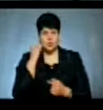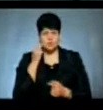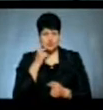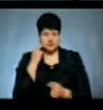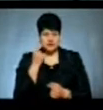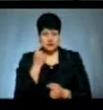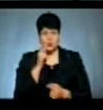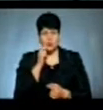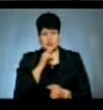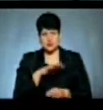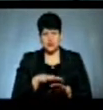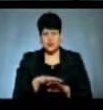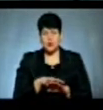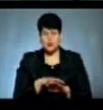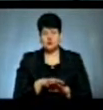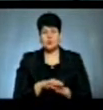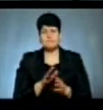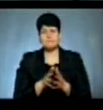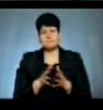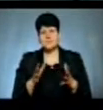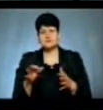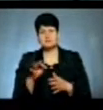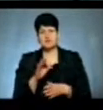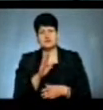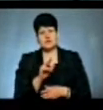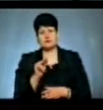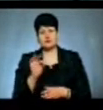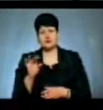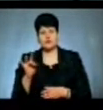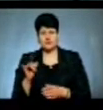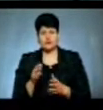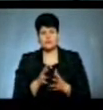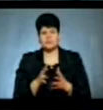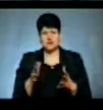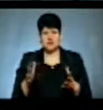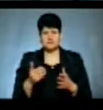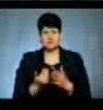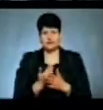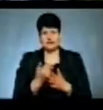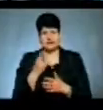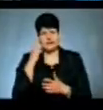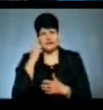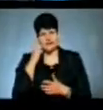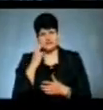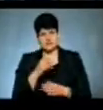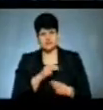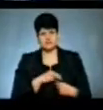дискримінації українського народу». Більше про В'ячеслава Чорновола у сюжеті наших київських колег.